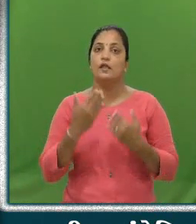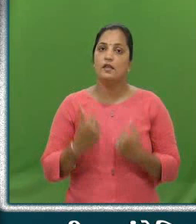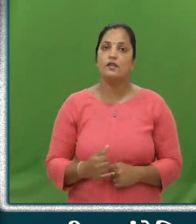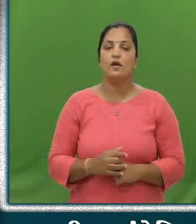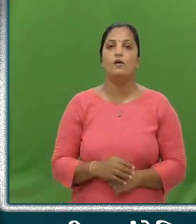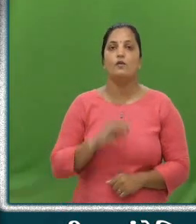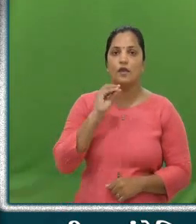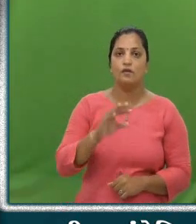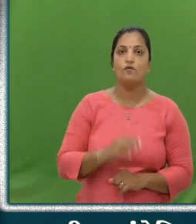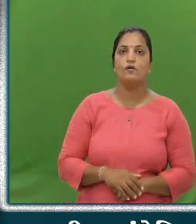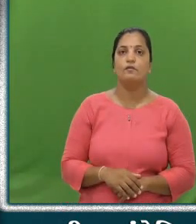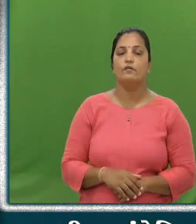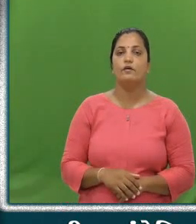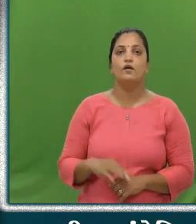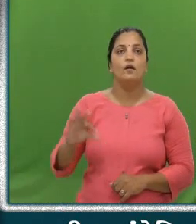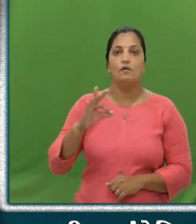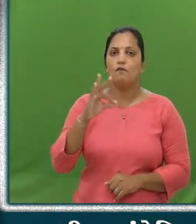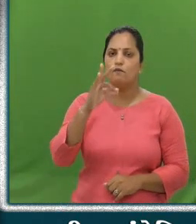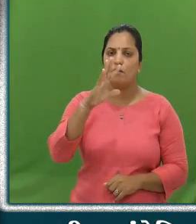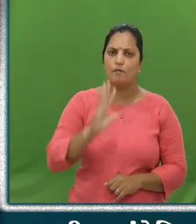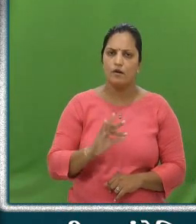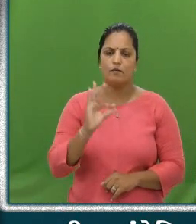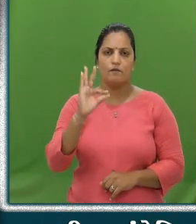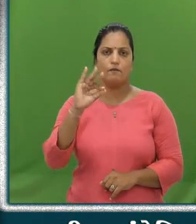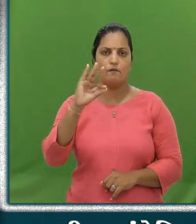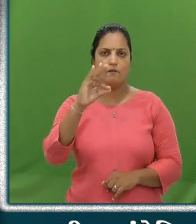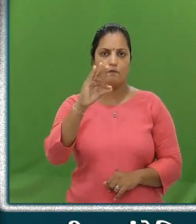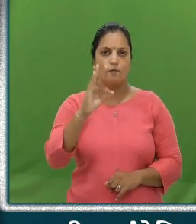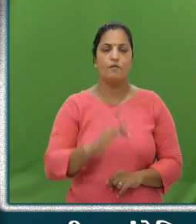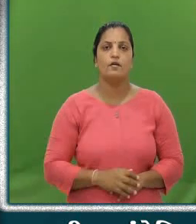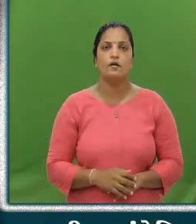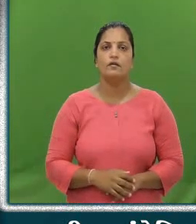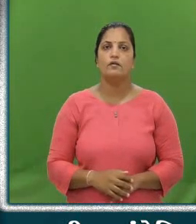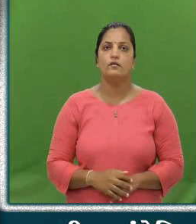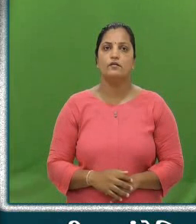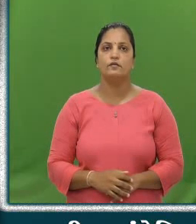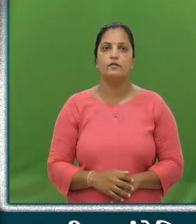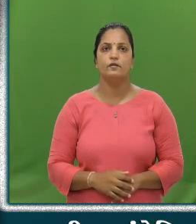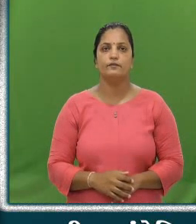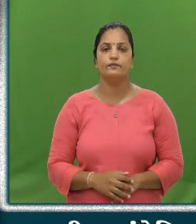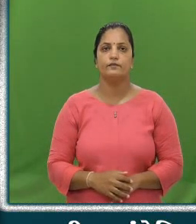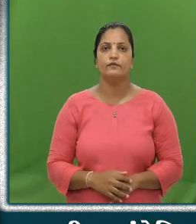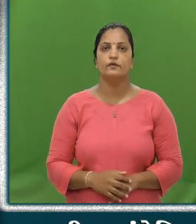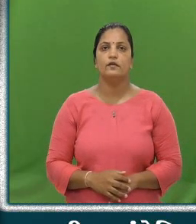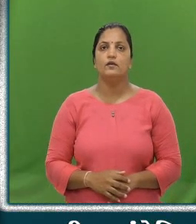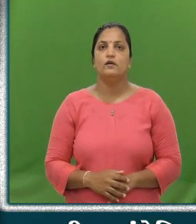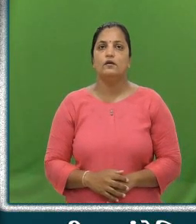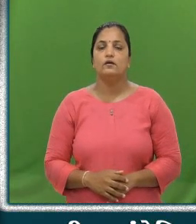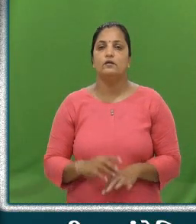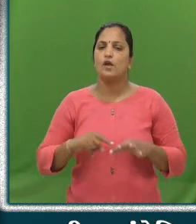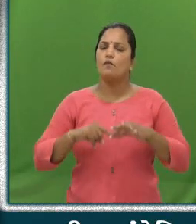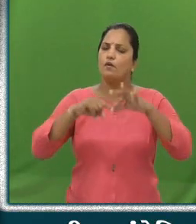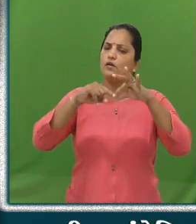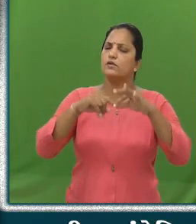હવે જો વાત કરીશું તો કે ભમરાની અંદર જે કહેવામાં આવે કે ઉપાર્જિત લક્ષણની વાત આવે છે તો